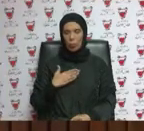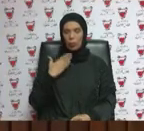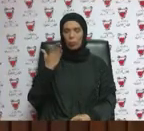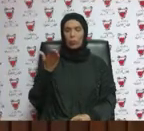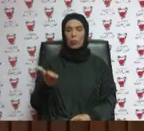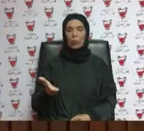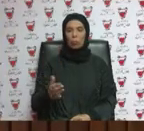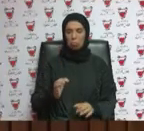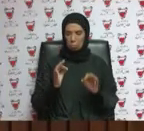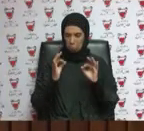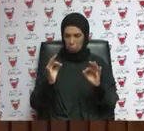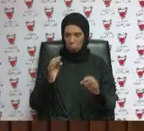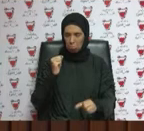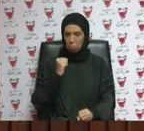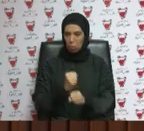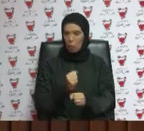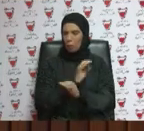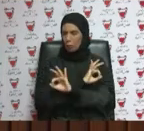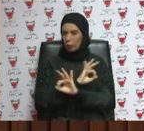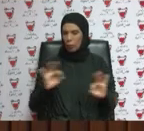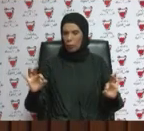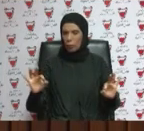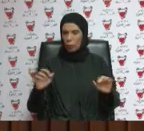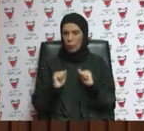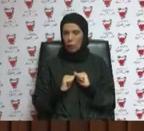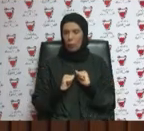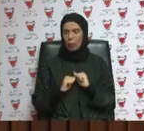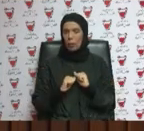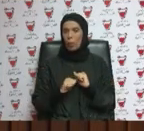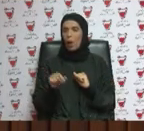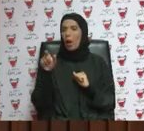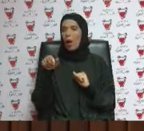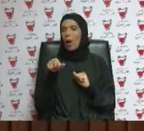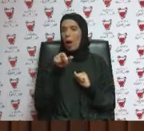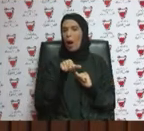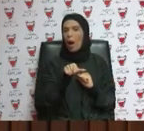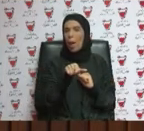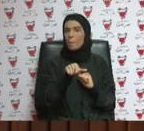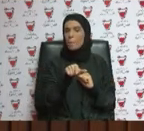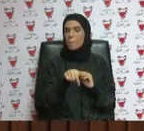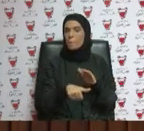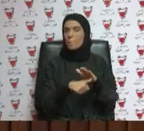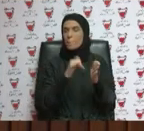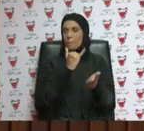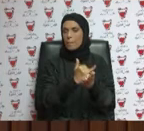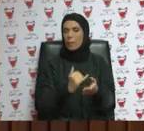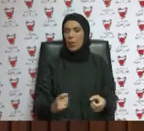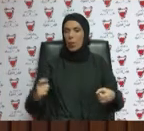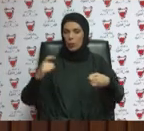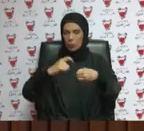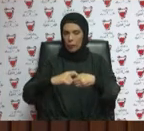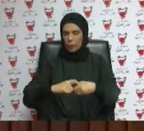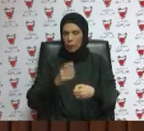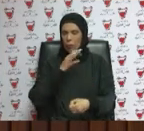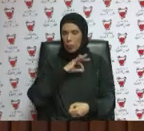على أتم وجه، في دراسة لأصحاب العمل وقدرتهم على التعاون والاستفادة